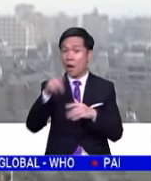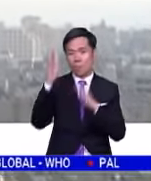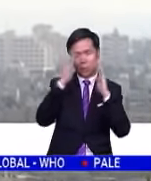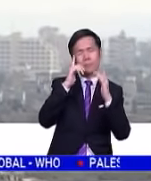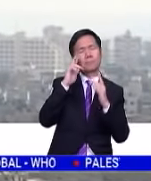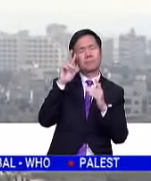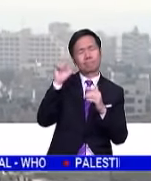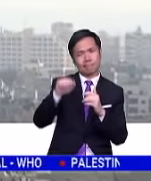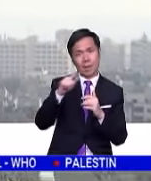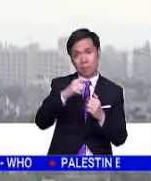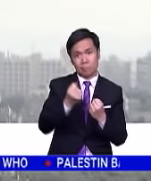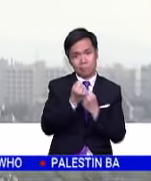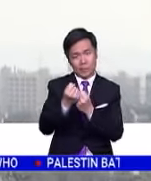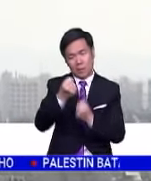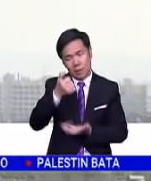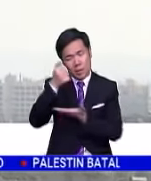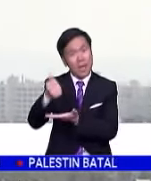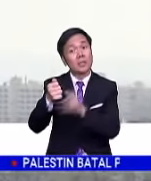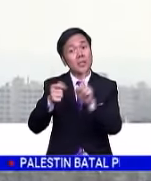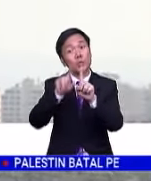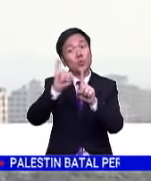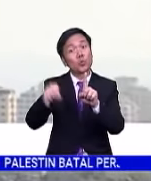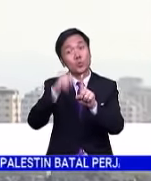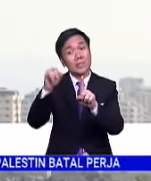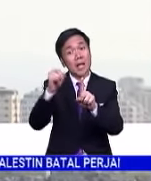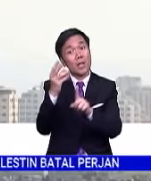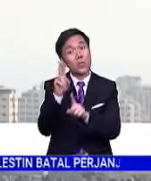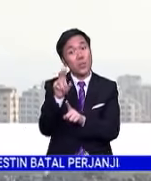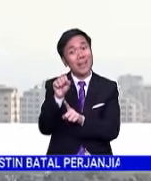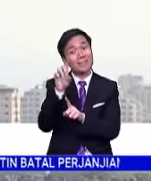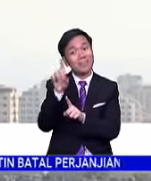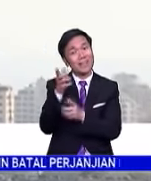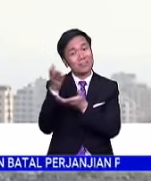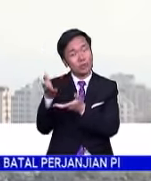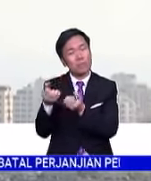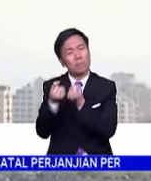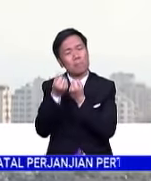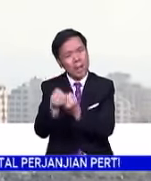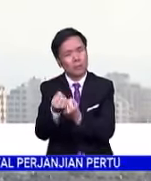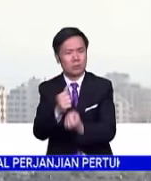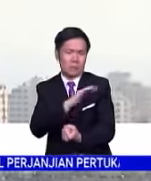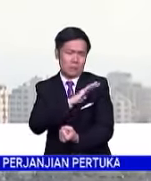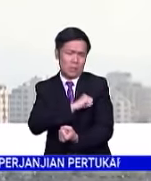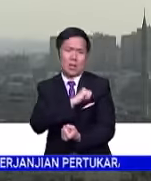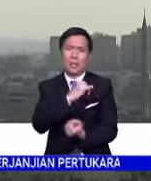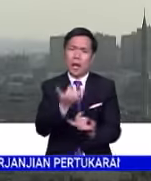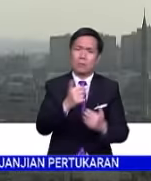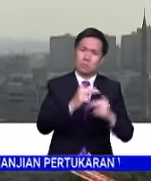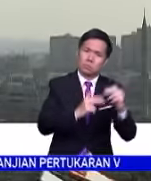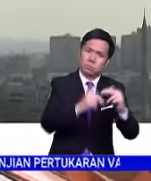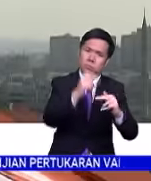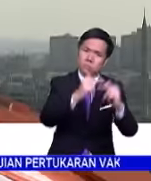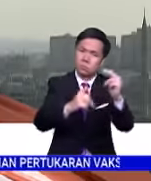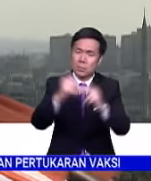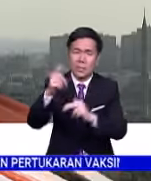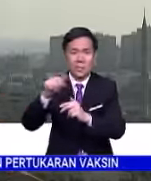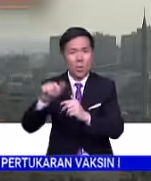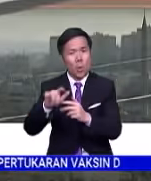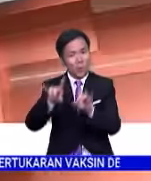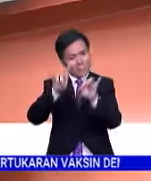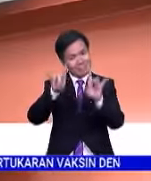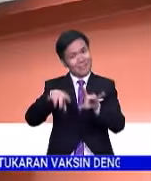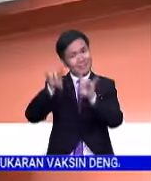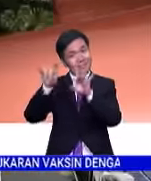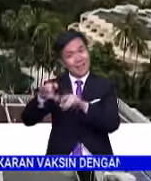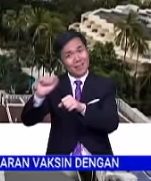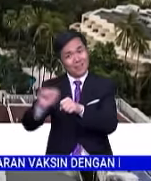lebih $1 juta kepada kerajaan Palestin bagi tujuan membantu membina semula fasiliti ujian COVID-19